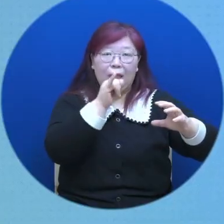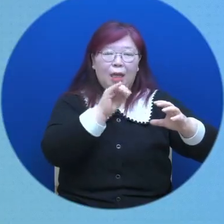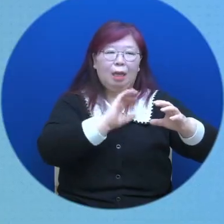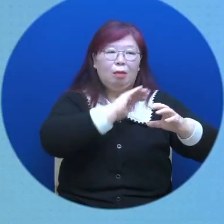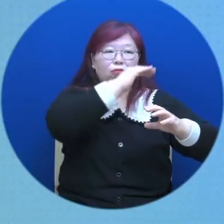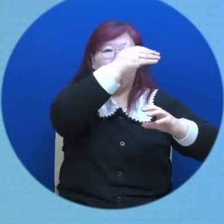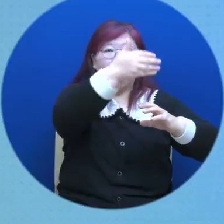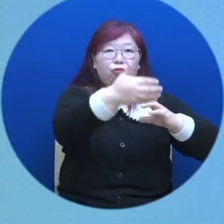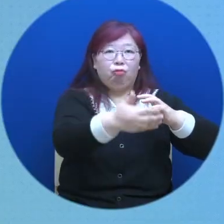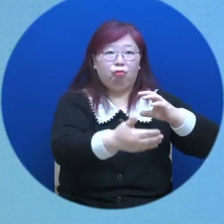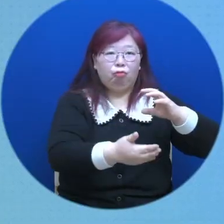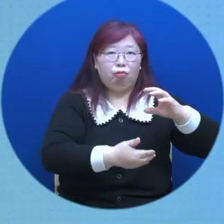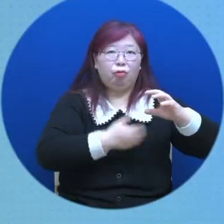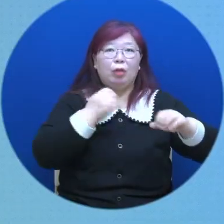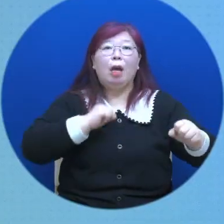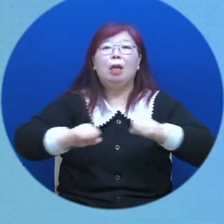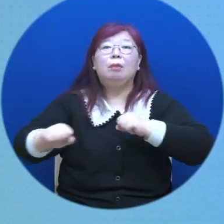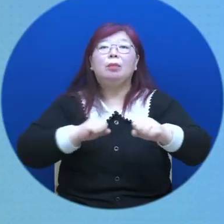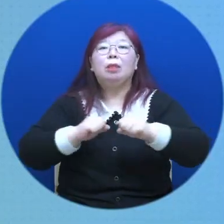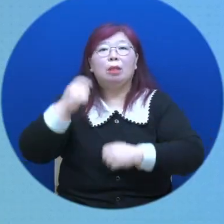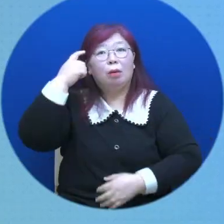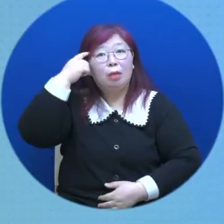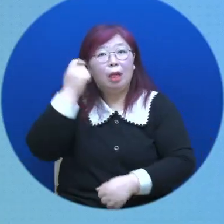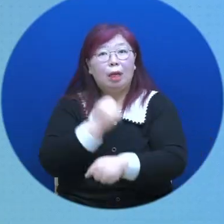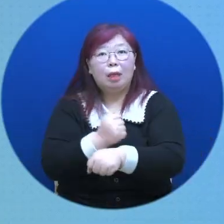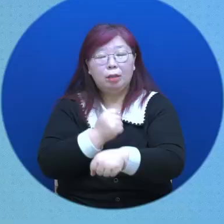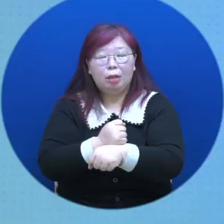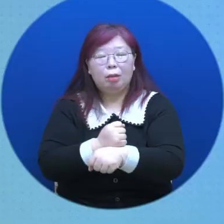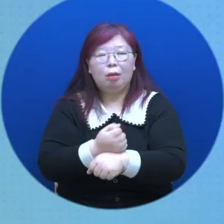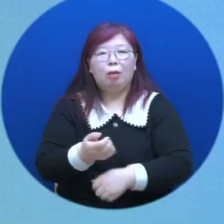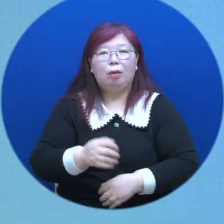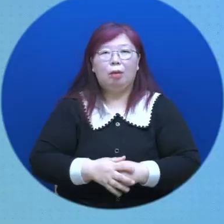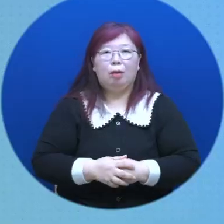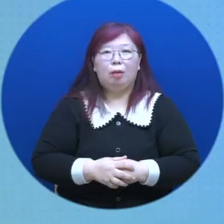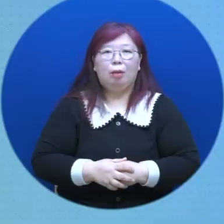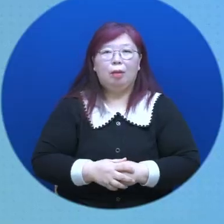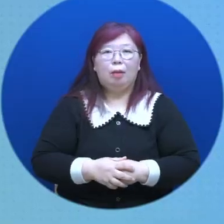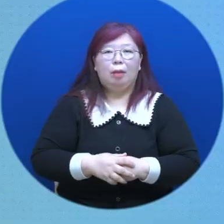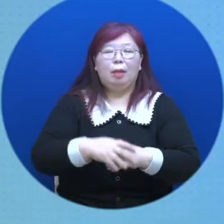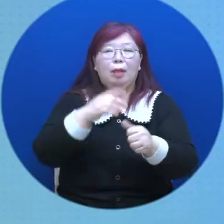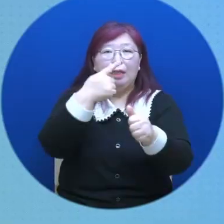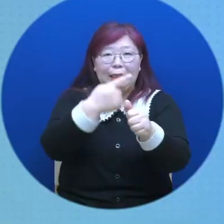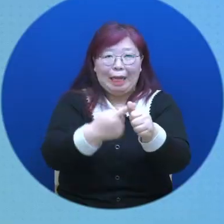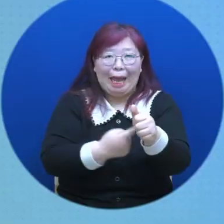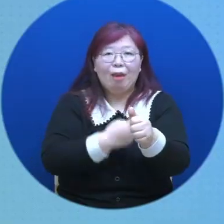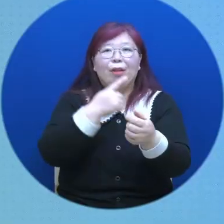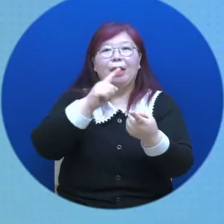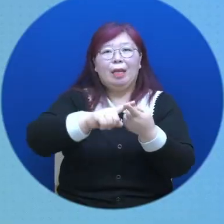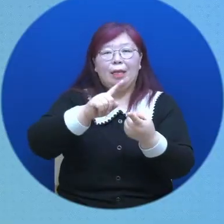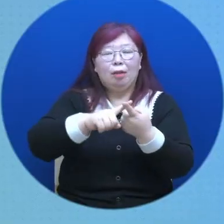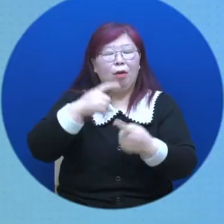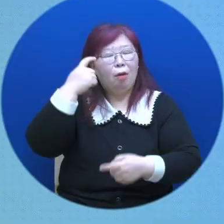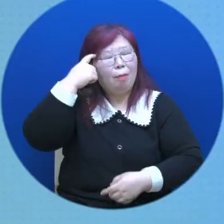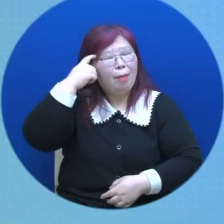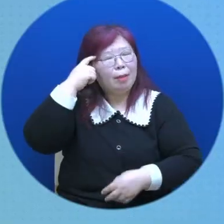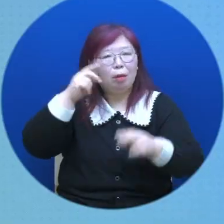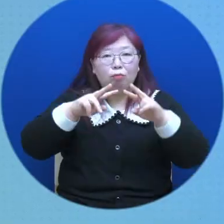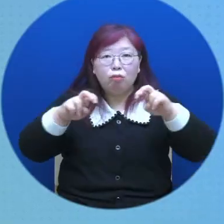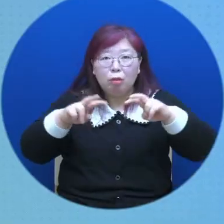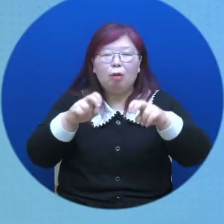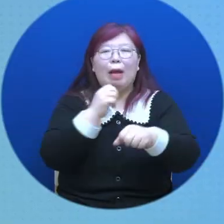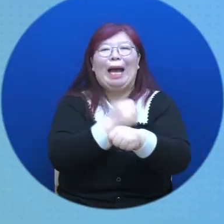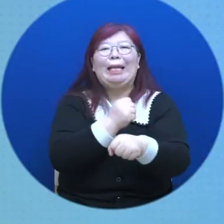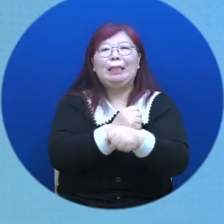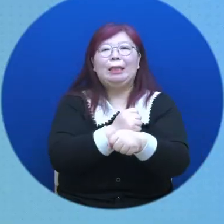세계관이에요. 자연 세계를 보면서 자연 세계 해석하는 사고의 틀이었어요.